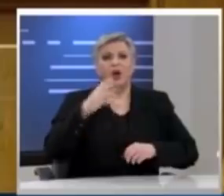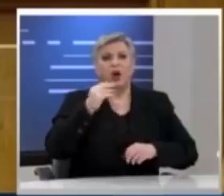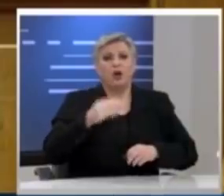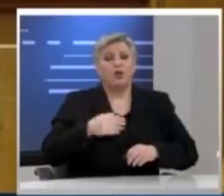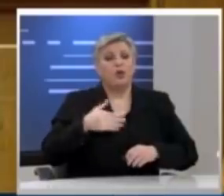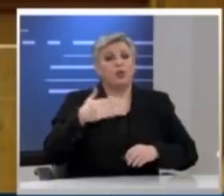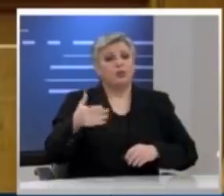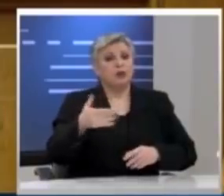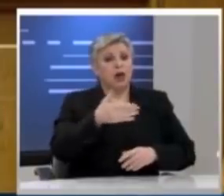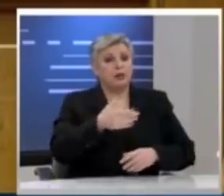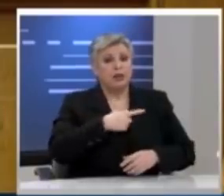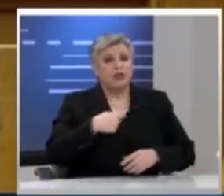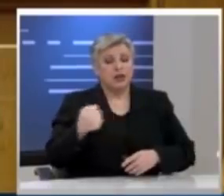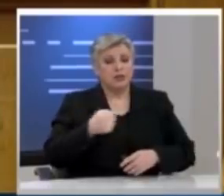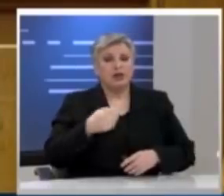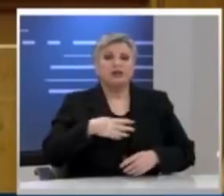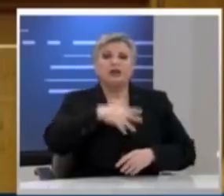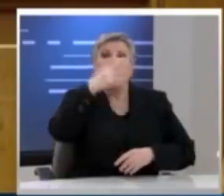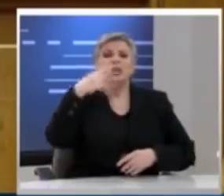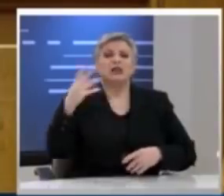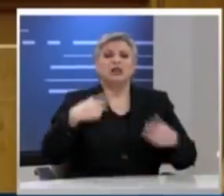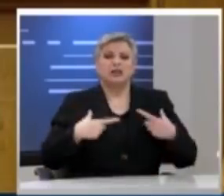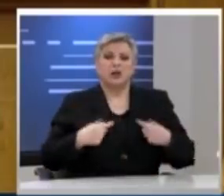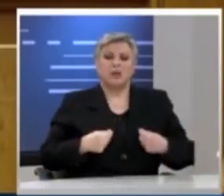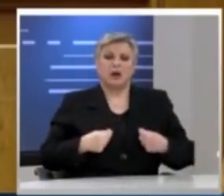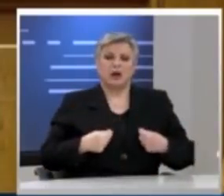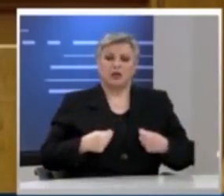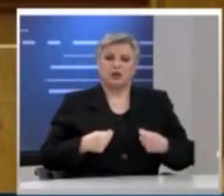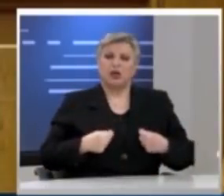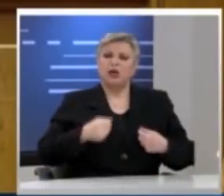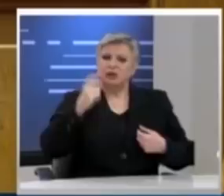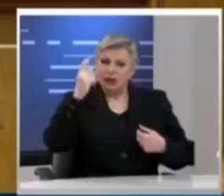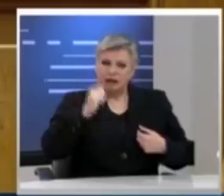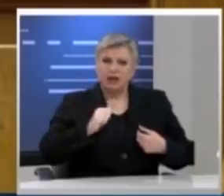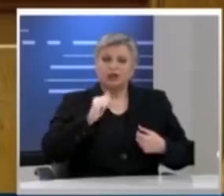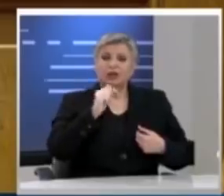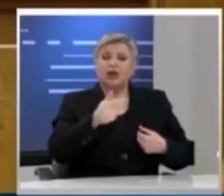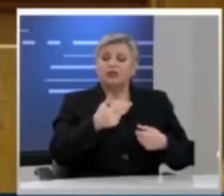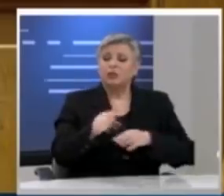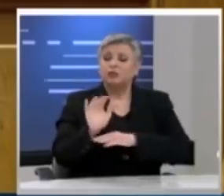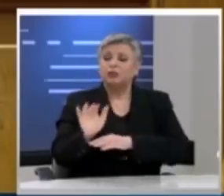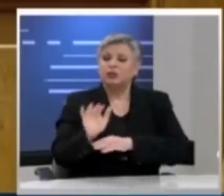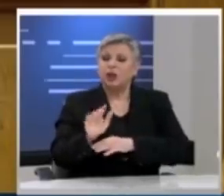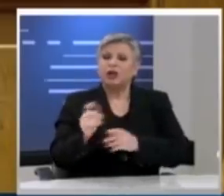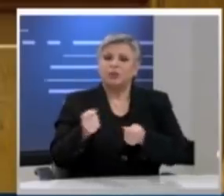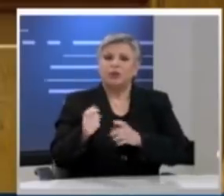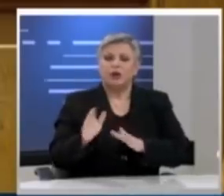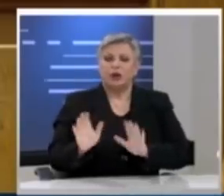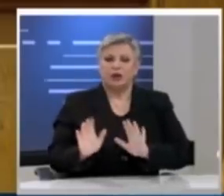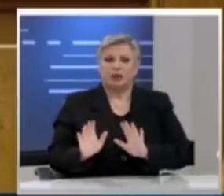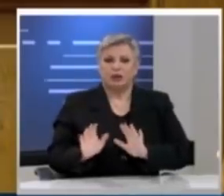σστο ίδιο κόμμα στο συριζα κυρίες και κύριοι φέρατε ένα νομοσχέδιο